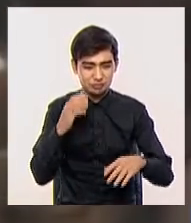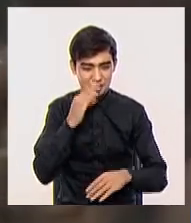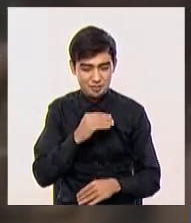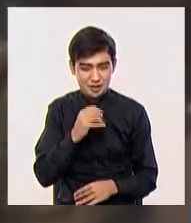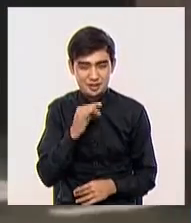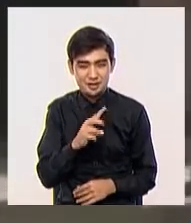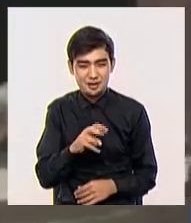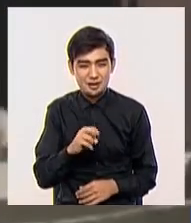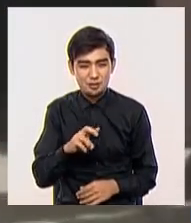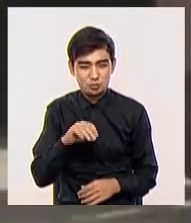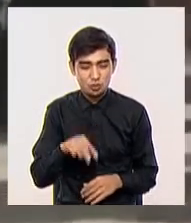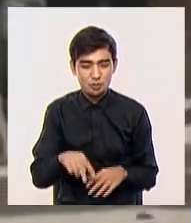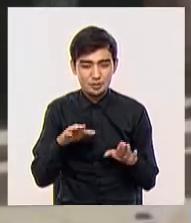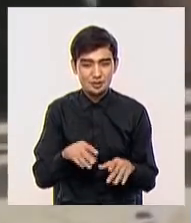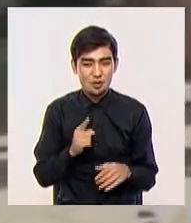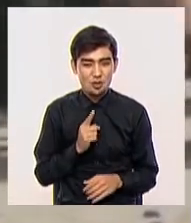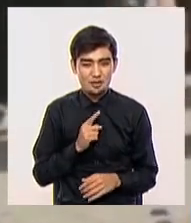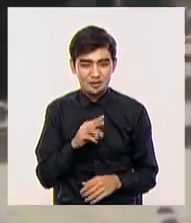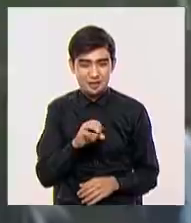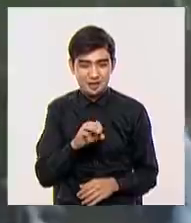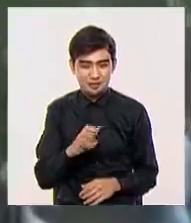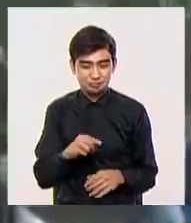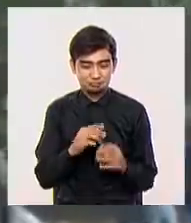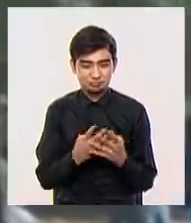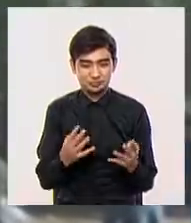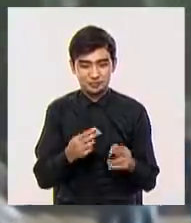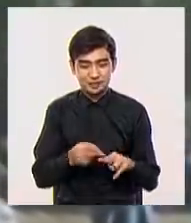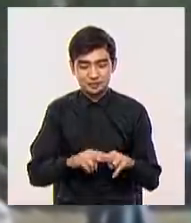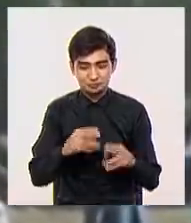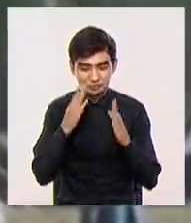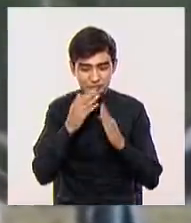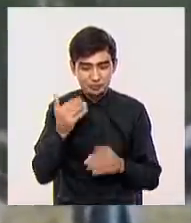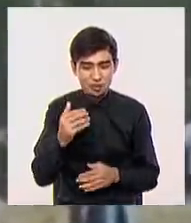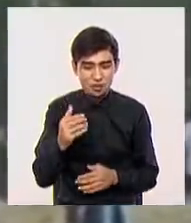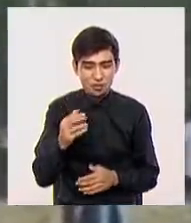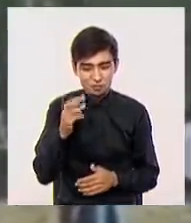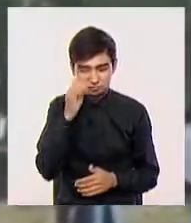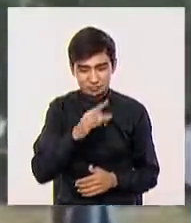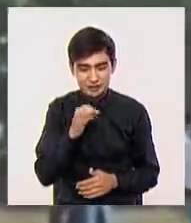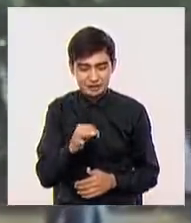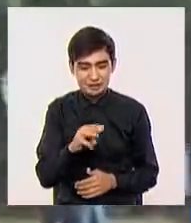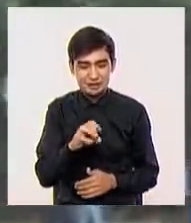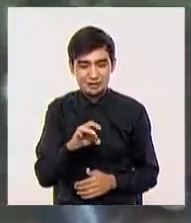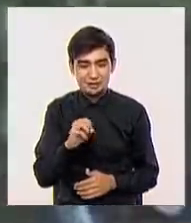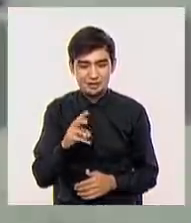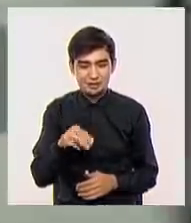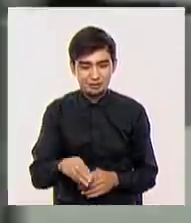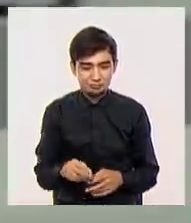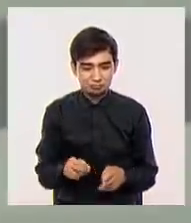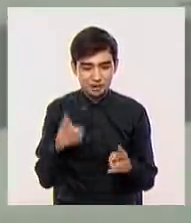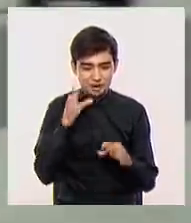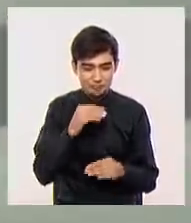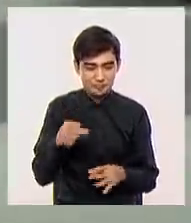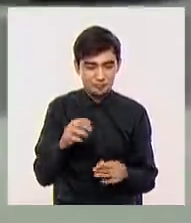Өйткені Кабул әуежайының сыртын күзетіп тұрған тәліптер ислам мемлекеті лаңкестік ұйымы теракт жасайды деп сескеніп отыр.